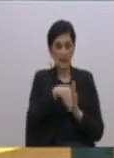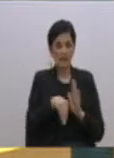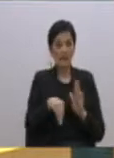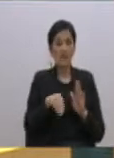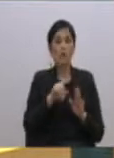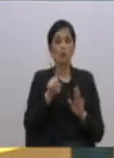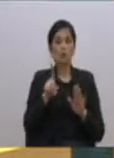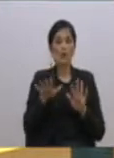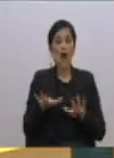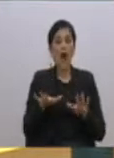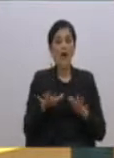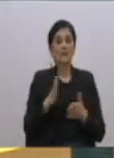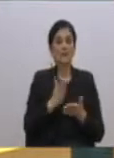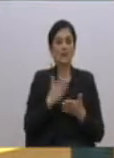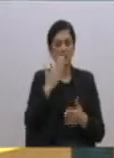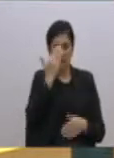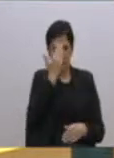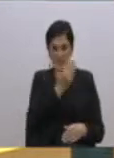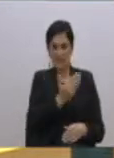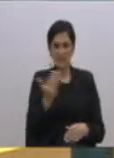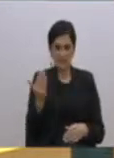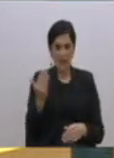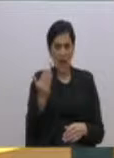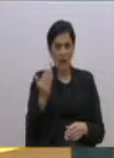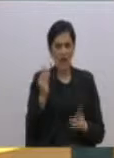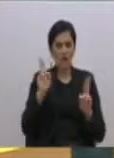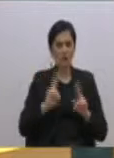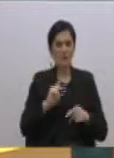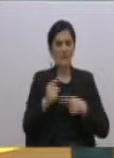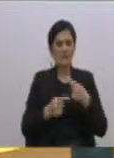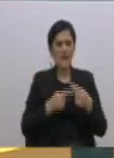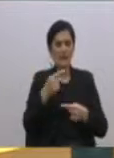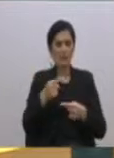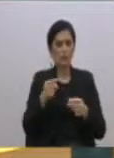ყოველთვის სახალხო სასამართლოებისთვის, ტრადიციული სასამართლოებისთვის.